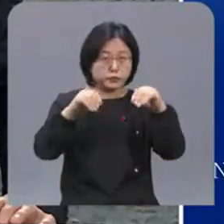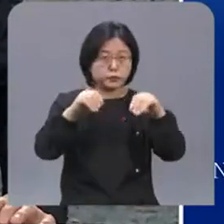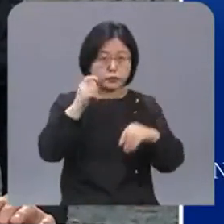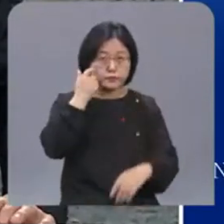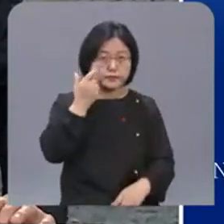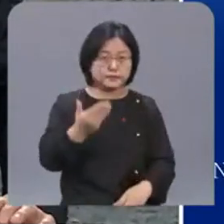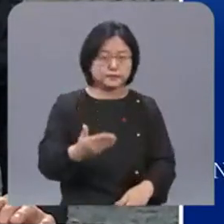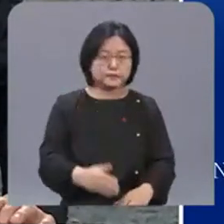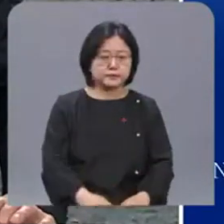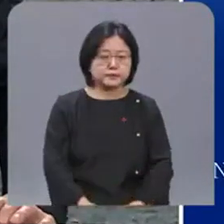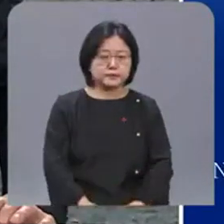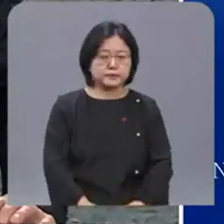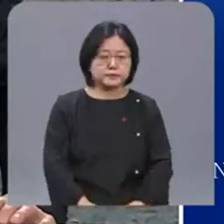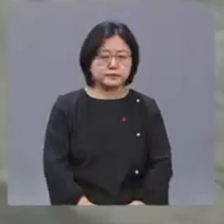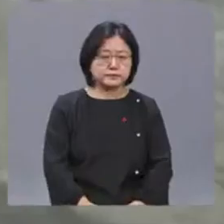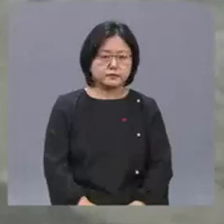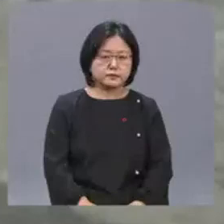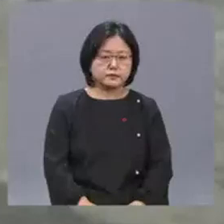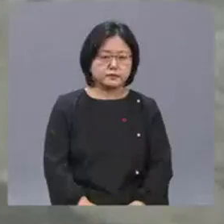건가요